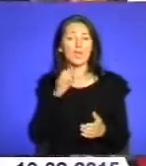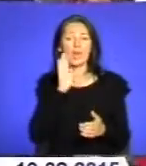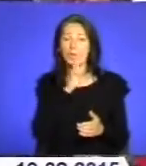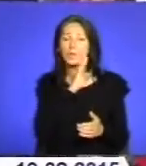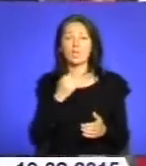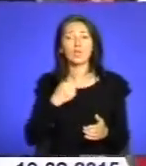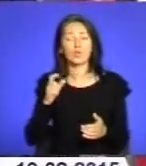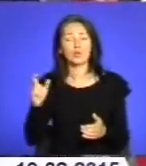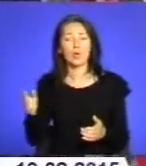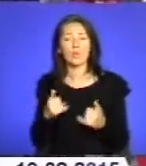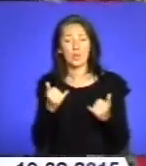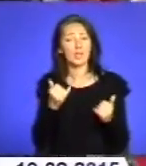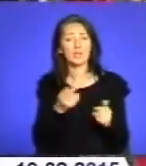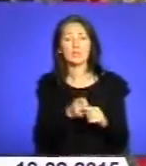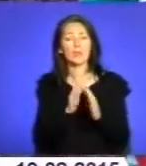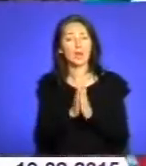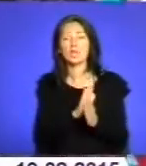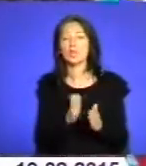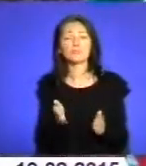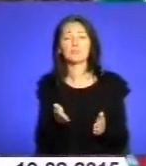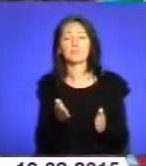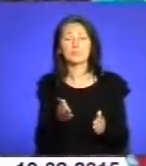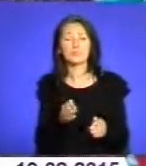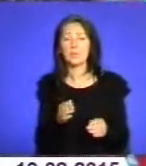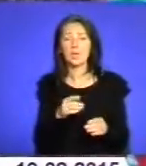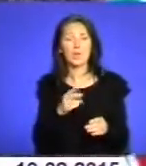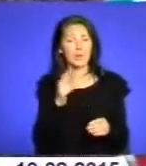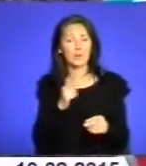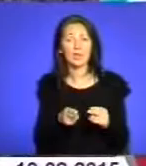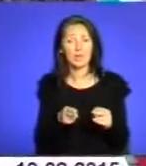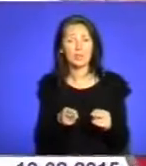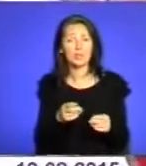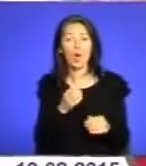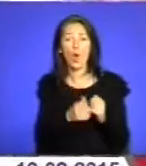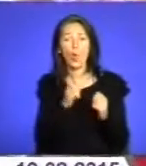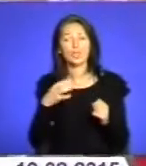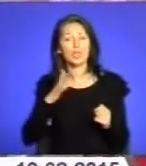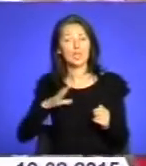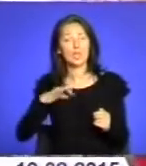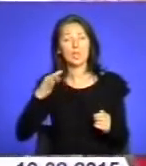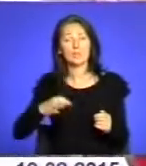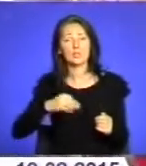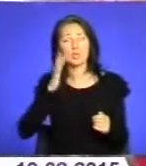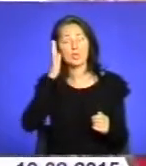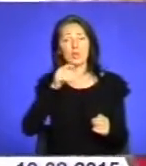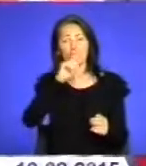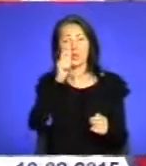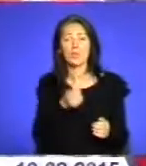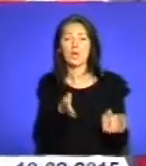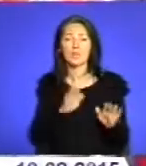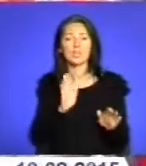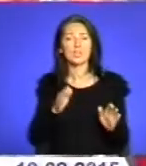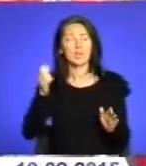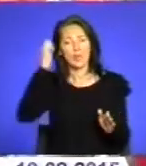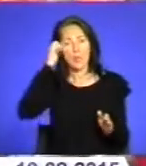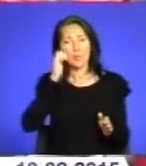прохання не стихає, адже кожна чекає сина і мріє, щоб війна стала лише згадкою і аж ніяк не реальністю. Що може